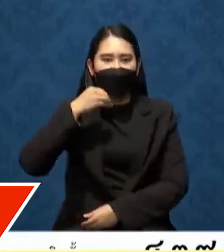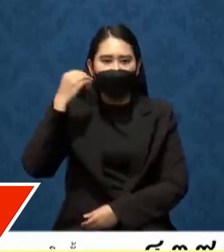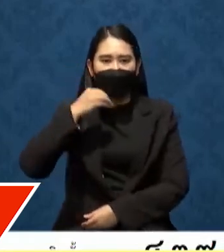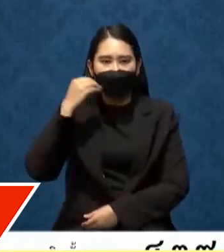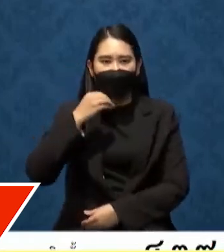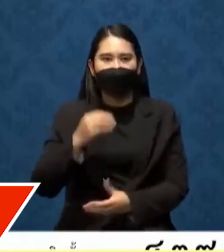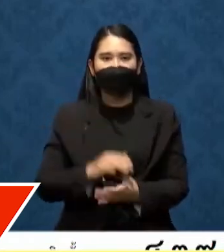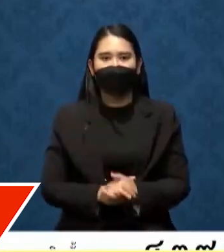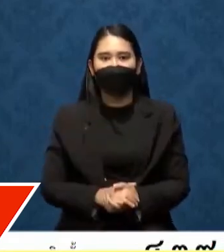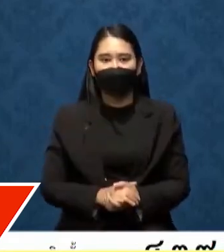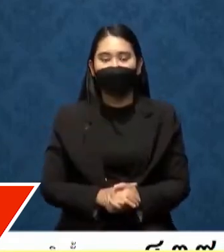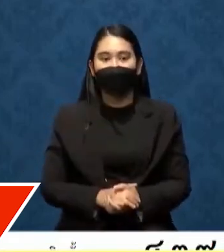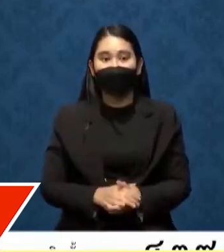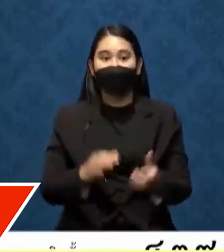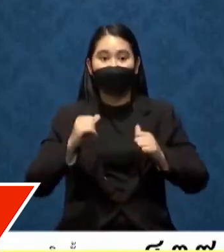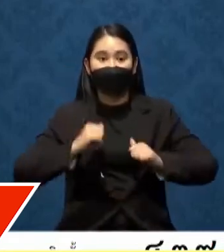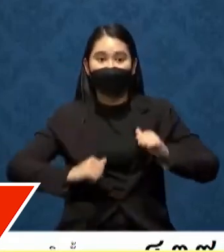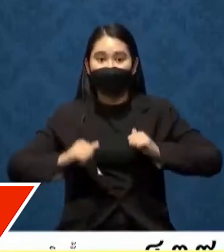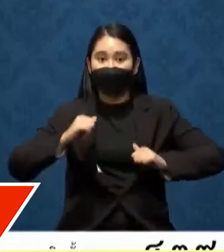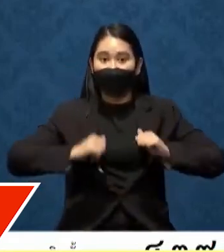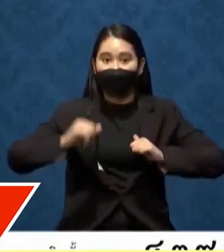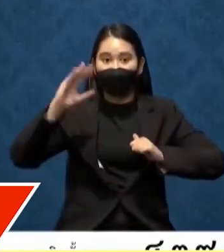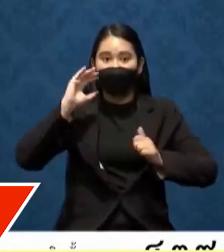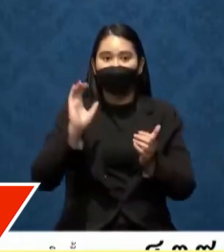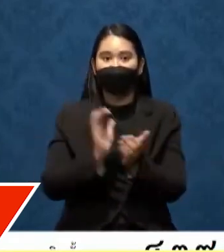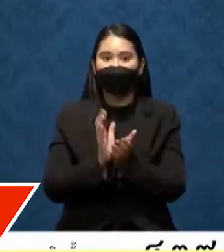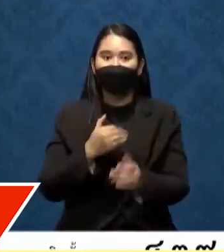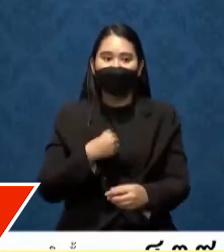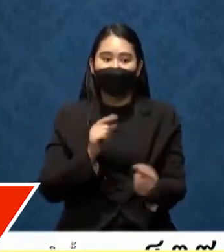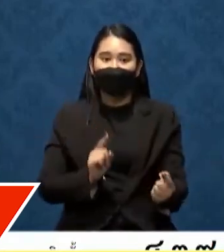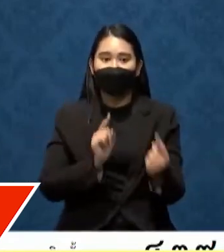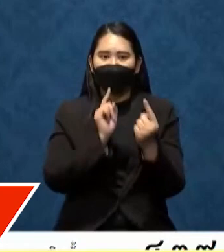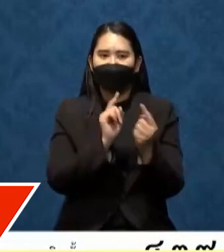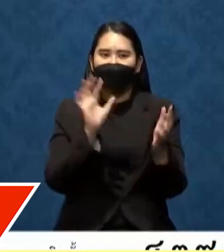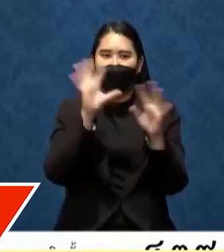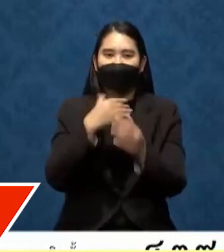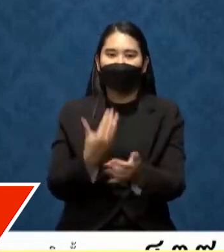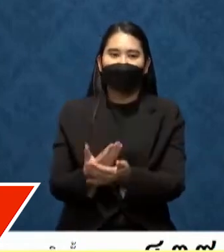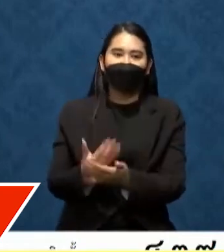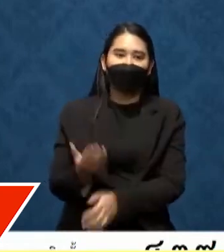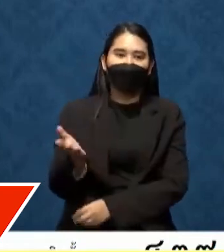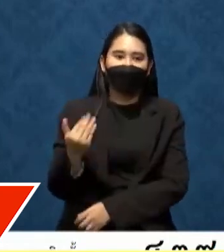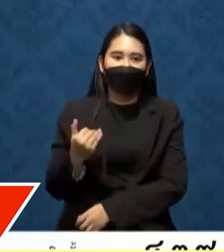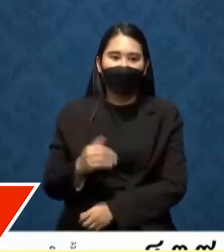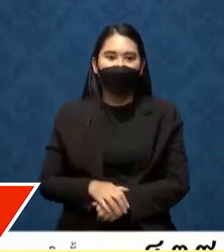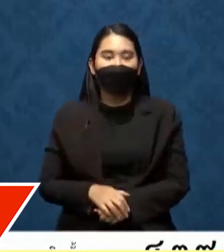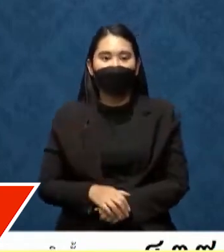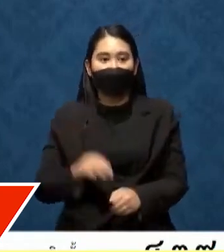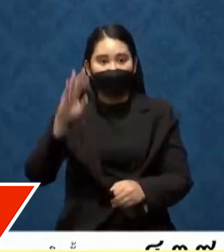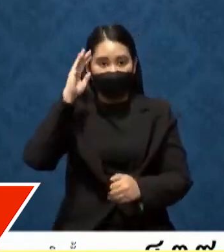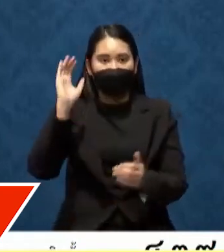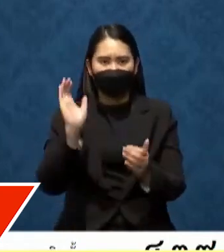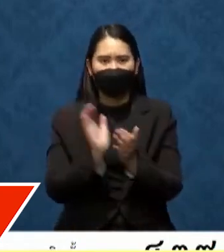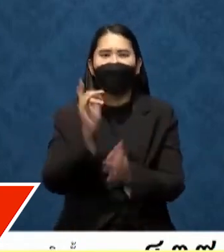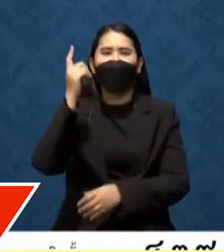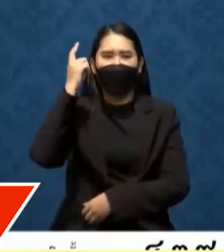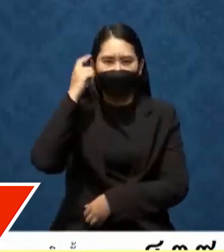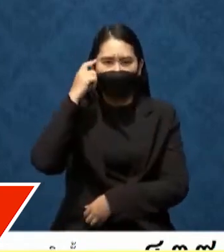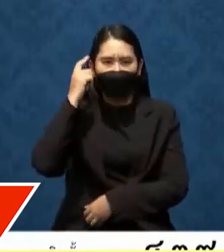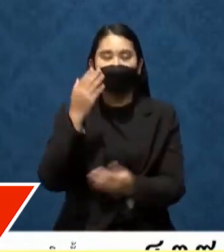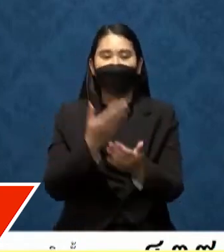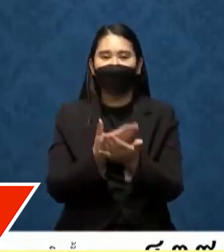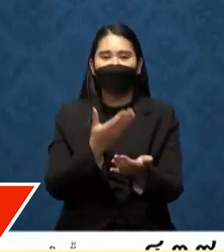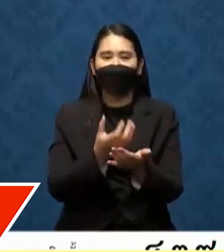ลีลาท่าทางการมาล่อซื้อนะครับก็คือย่ามใจมากเหมือนมาไถเงินนะครับแล้วท่านประธานครับตำรวจทุกคนก็รู้ว่าลอตเตอรี่มันแพงจาก